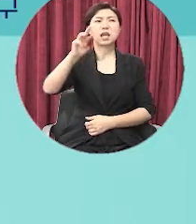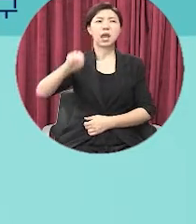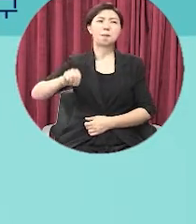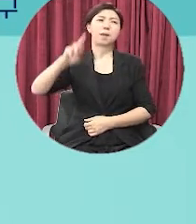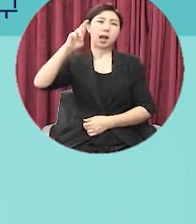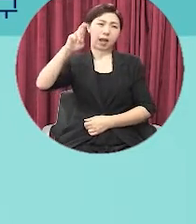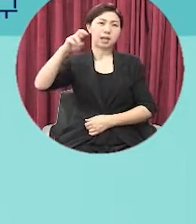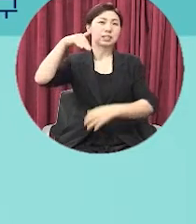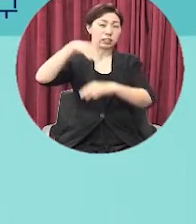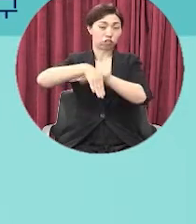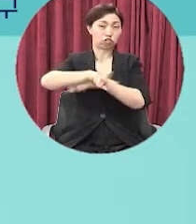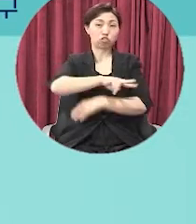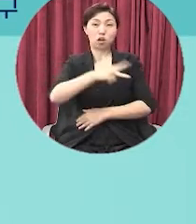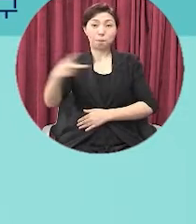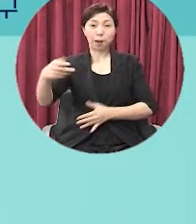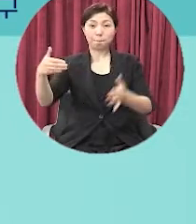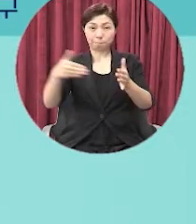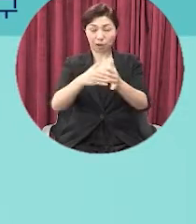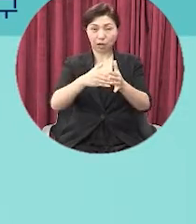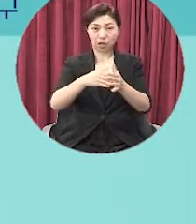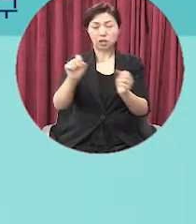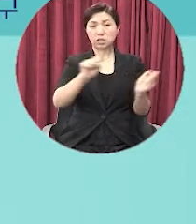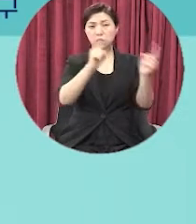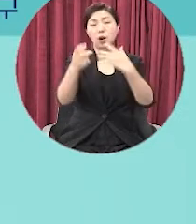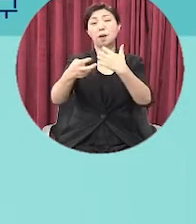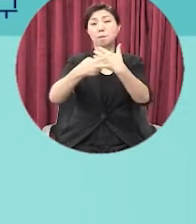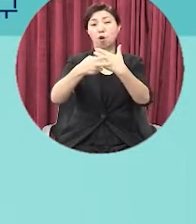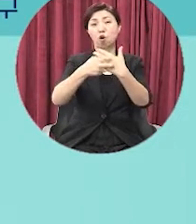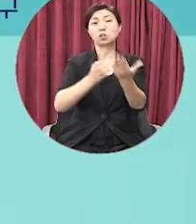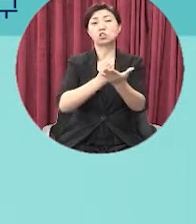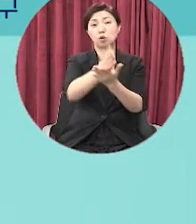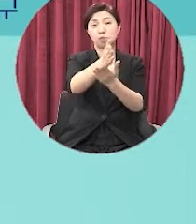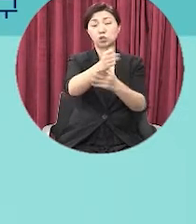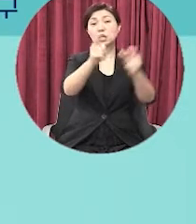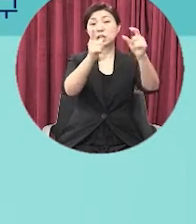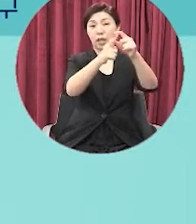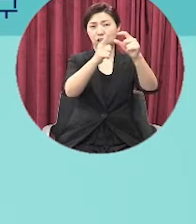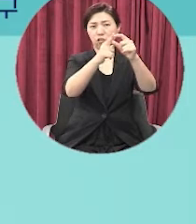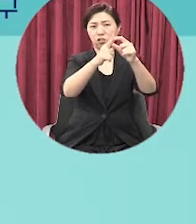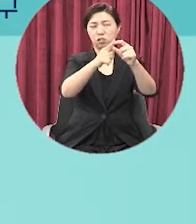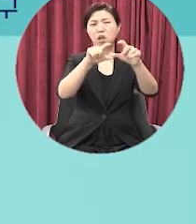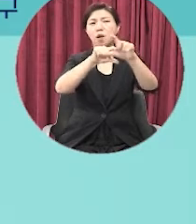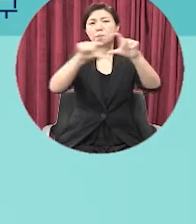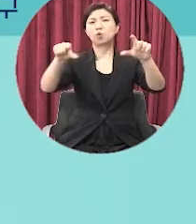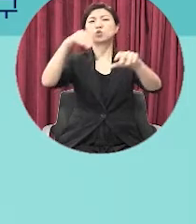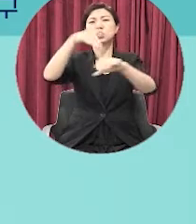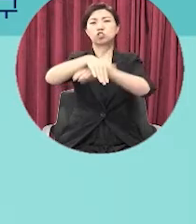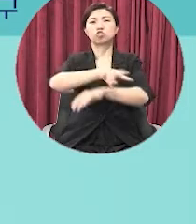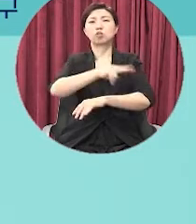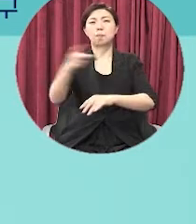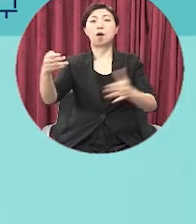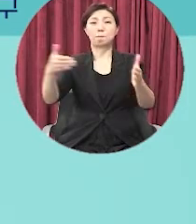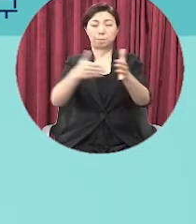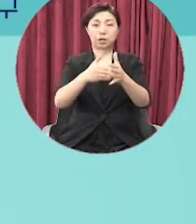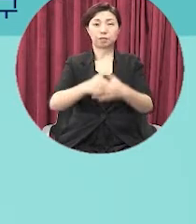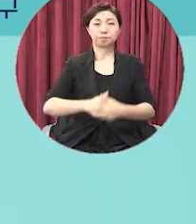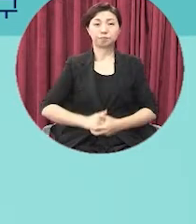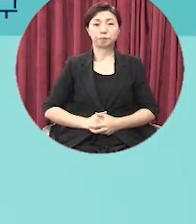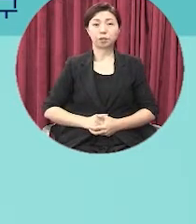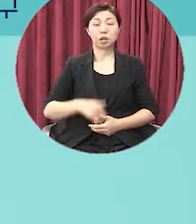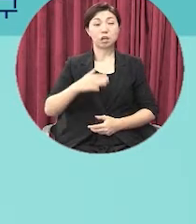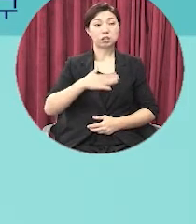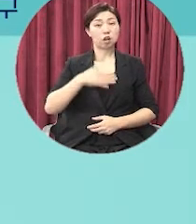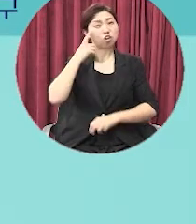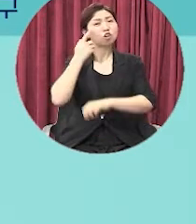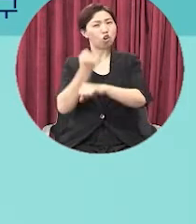재 화려하게 관한 사실은 싸이가 봐 아 그 표준화를 거두었다 이렇게 보시면 되겠습니다 본 연구의 범위 에 있는건